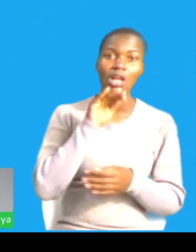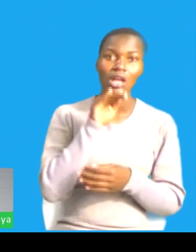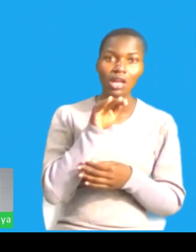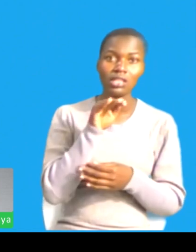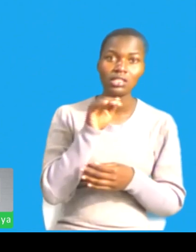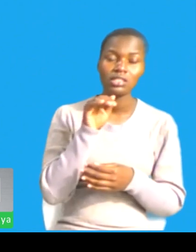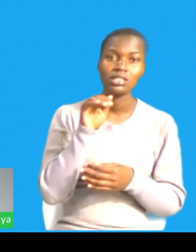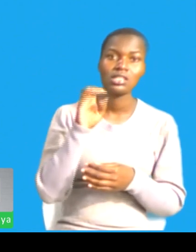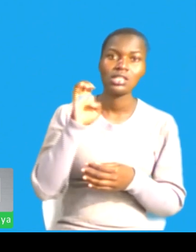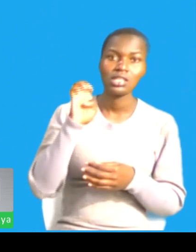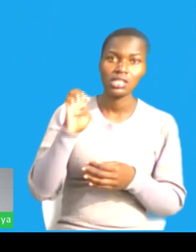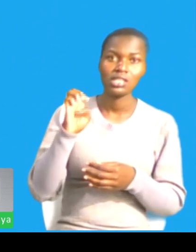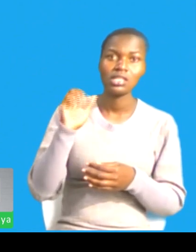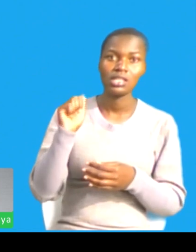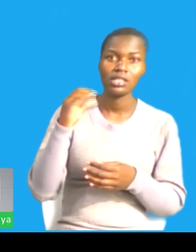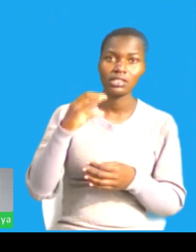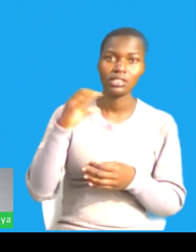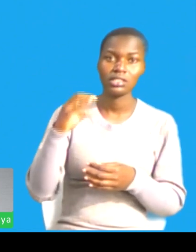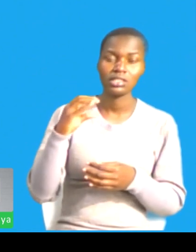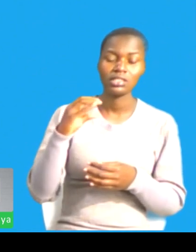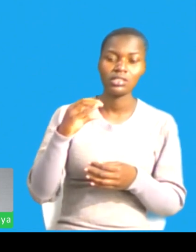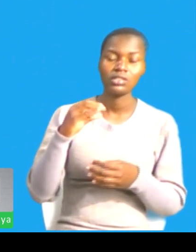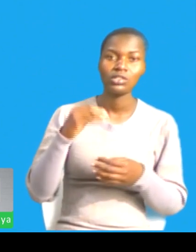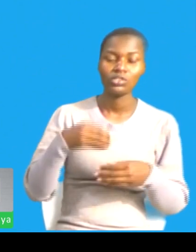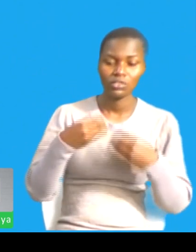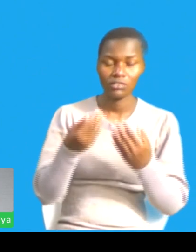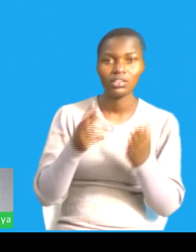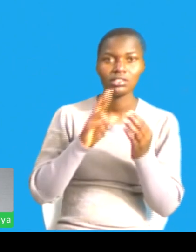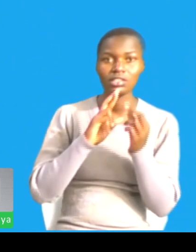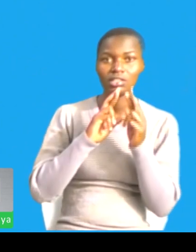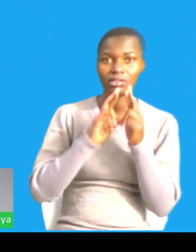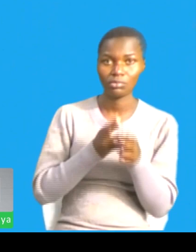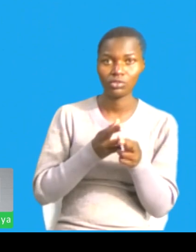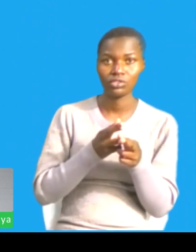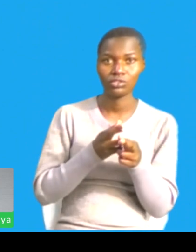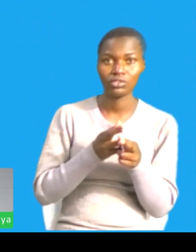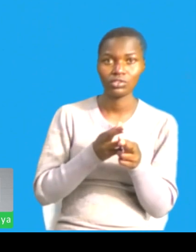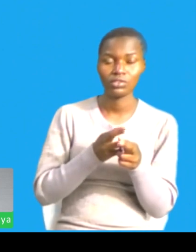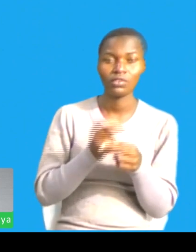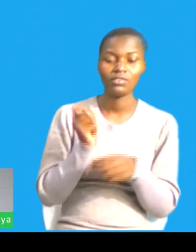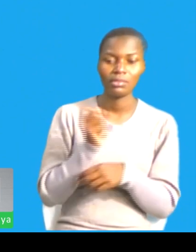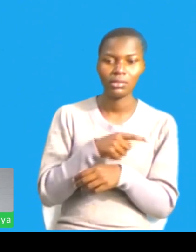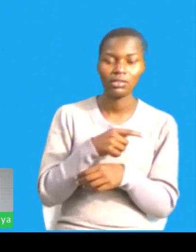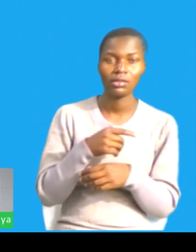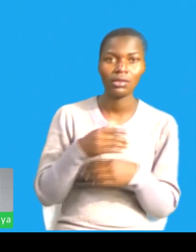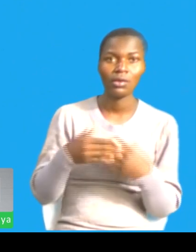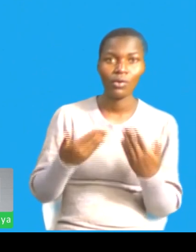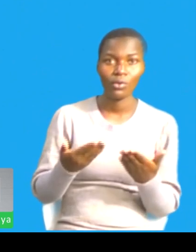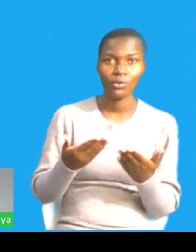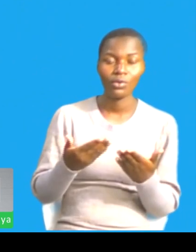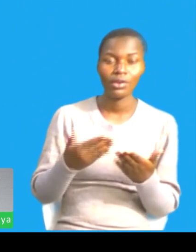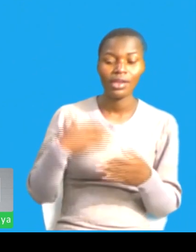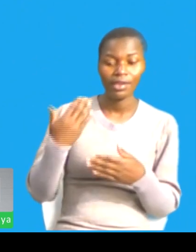EACC watokee, watu wakue wakitupatia ripoti ya mwezi ya corruption, ama kama sio mwezi, every 2